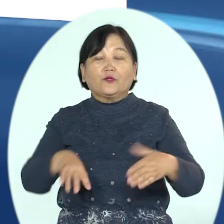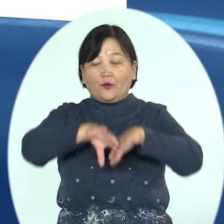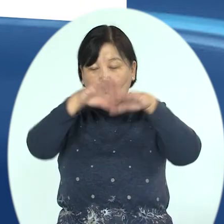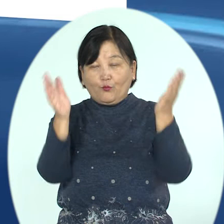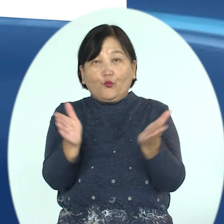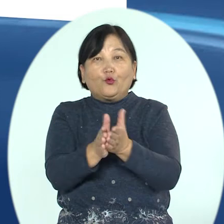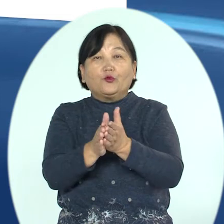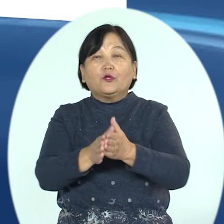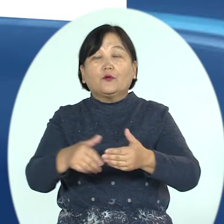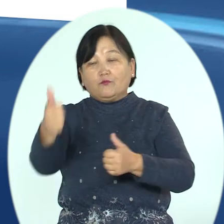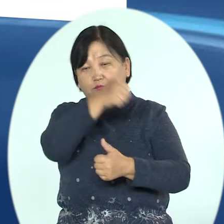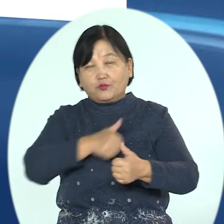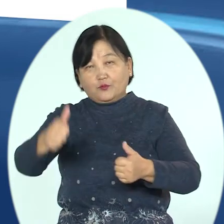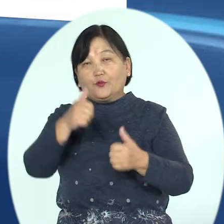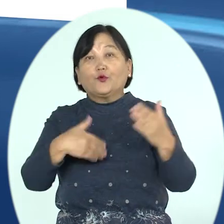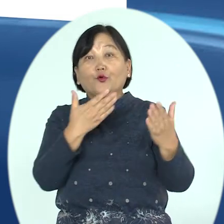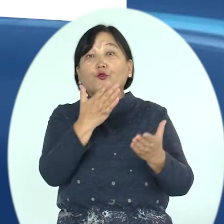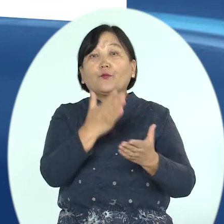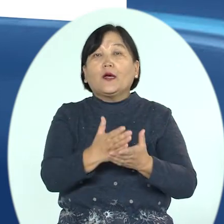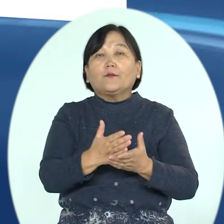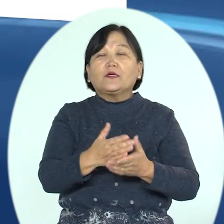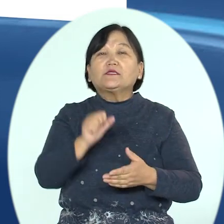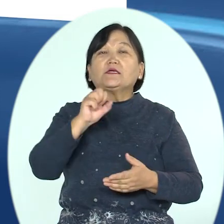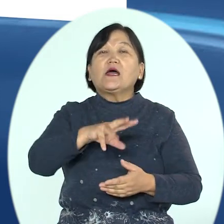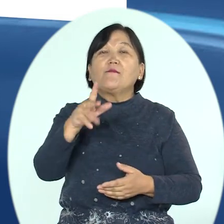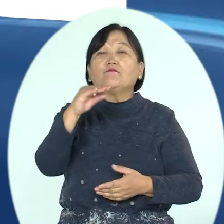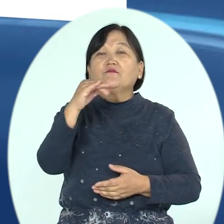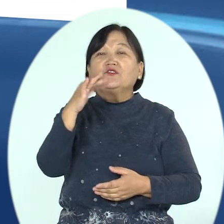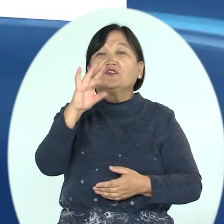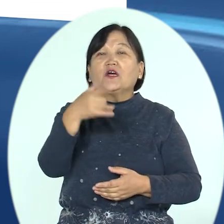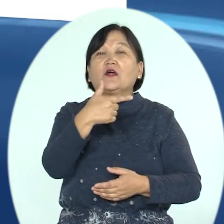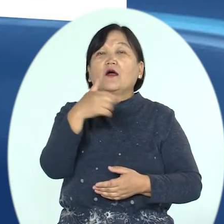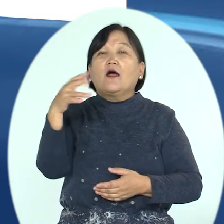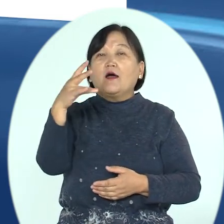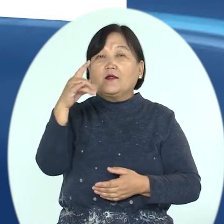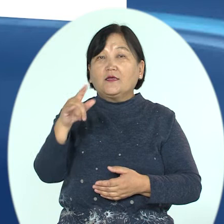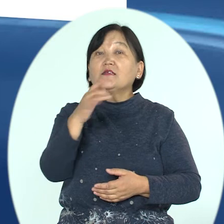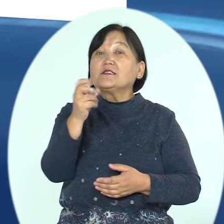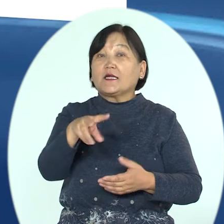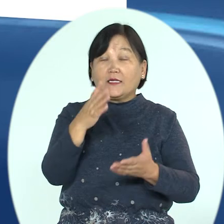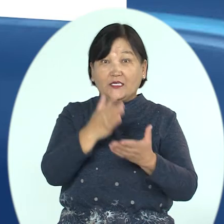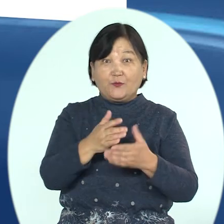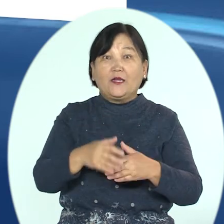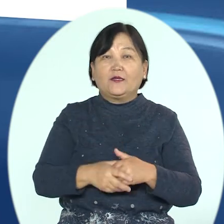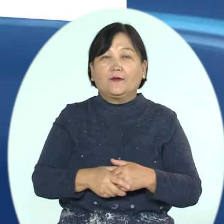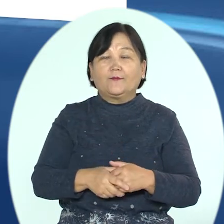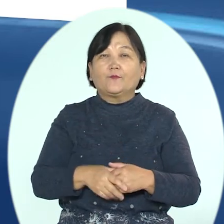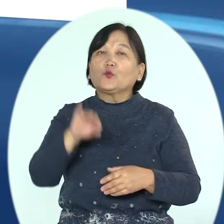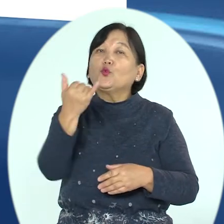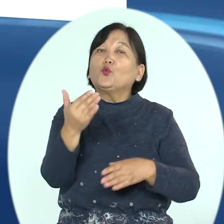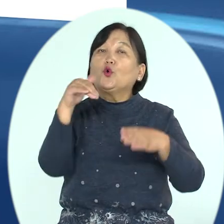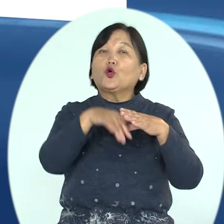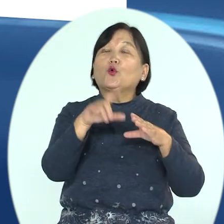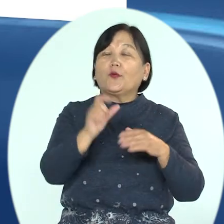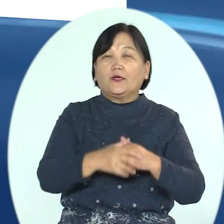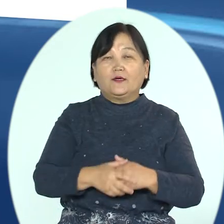буцалтгүй тусламж хэлбэрээр олгодог амжиргааны зардал гэж байж байгаа. Энэ амжиргааны зардал нь бол юу орох